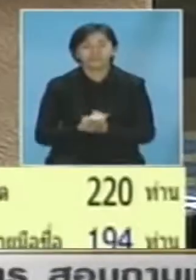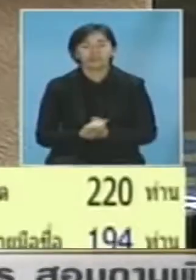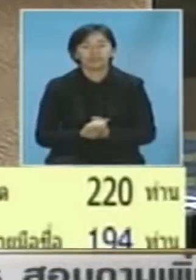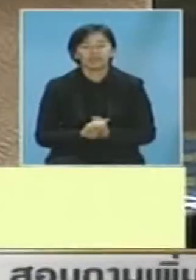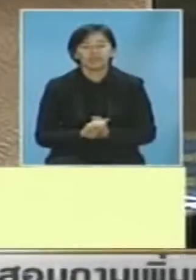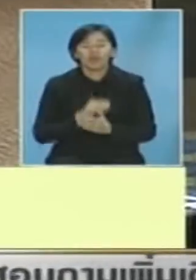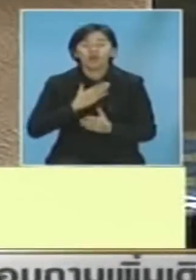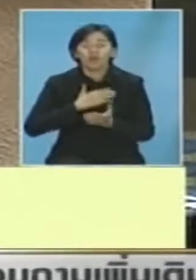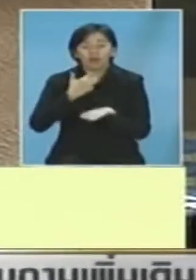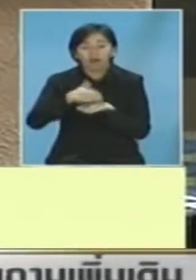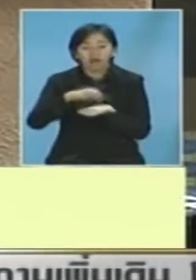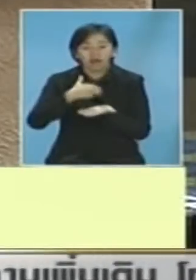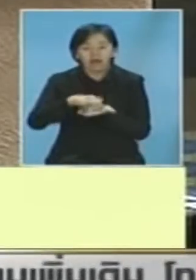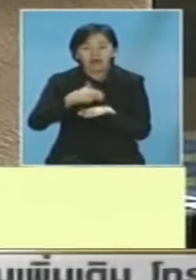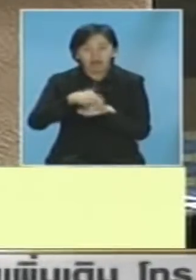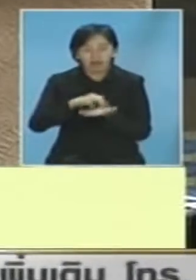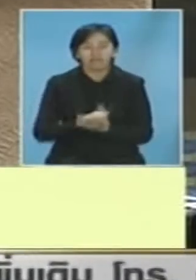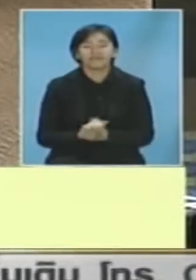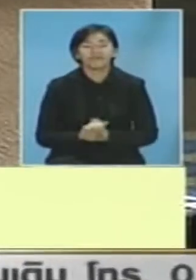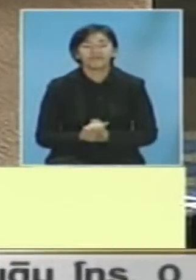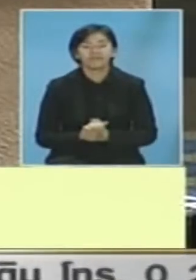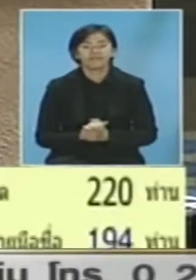พื่อเป็น